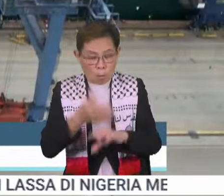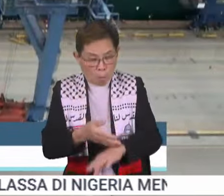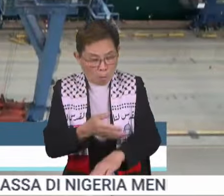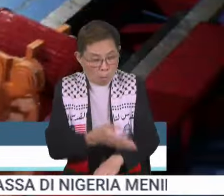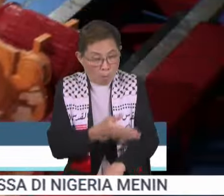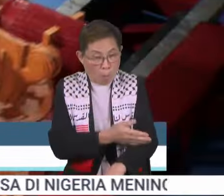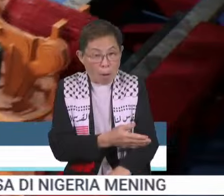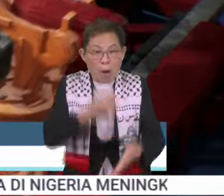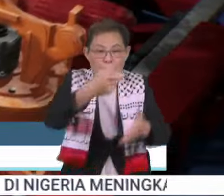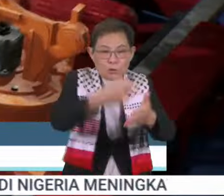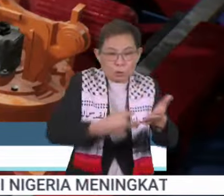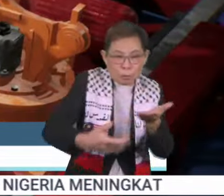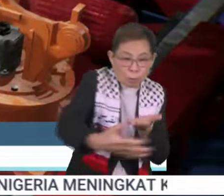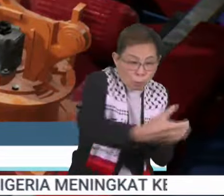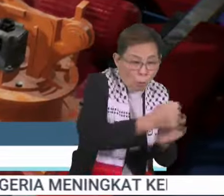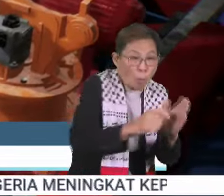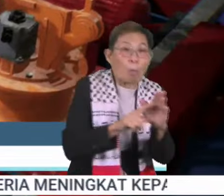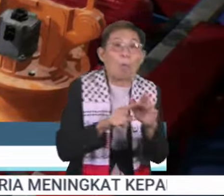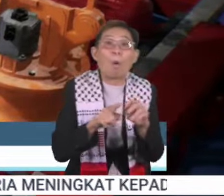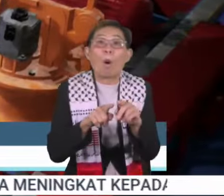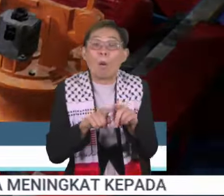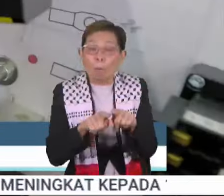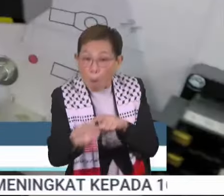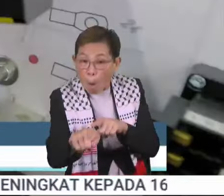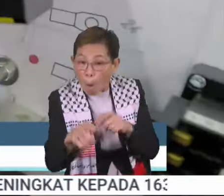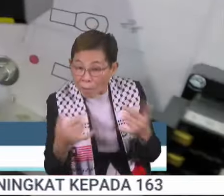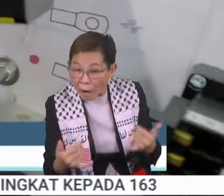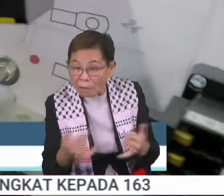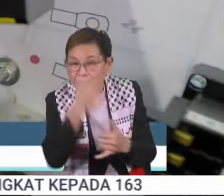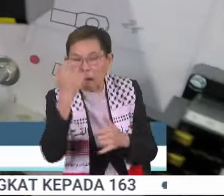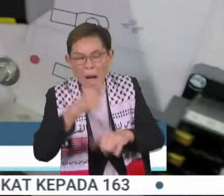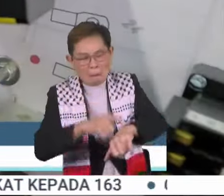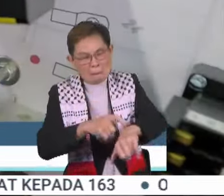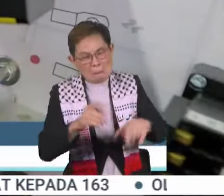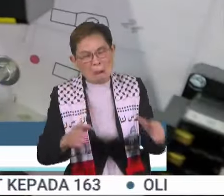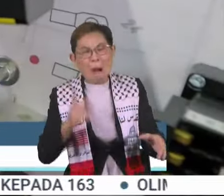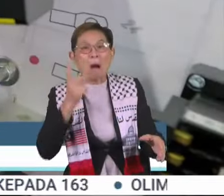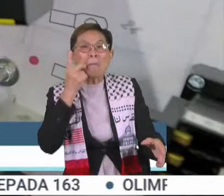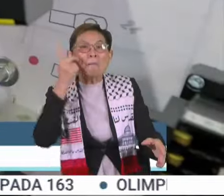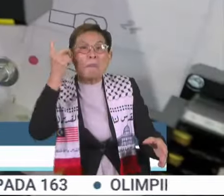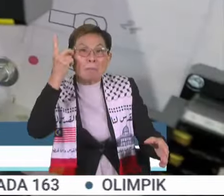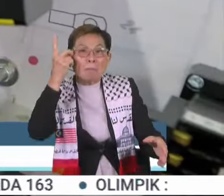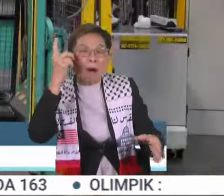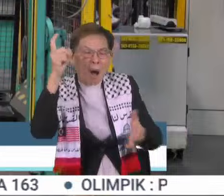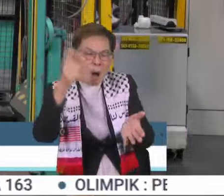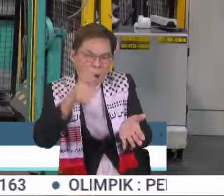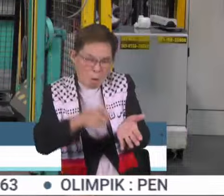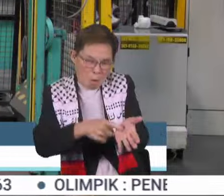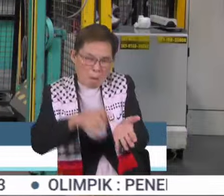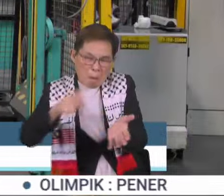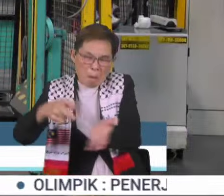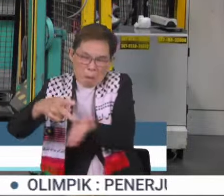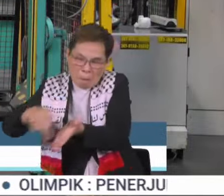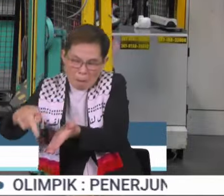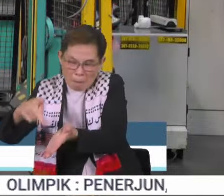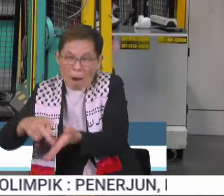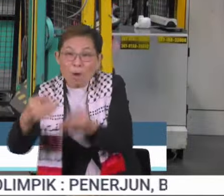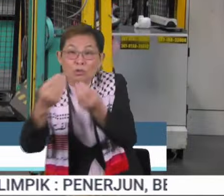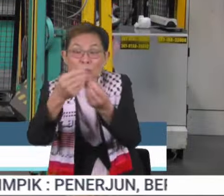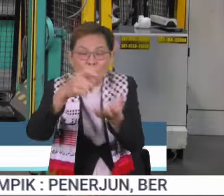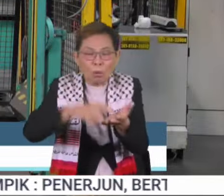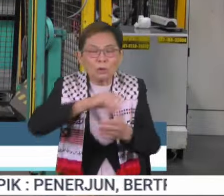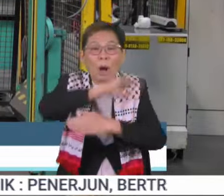baik dengan cukai dikutip lebih tinggi, namun disebabkan tempoh matang hutang terdahulu perlu dibayar, jumlah